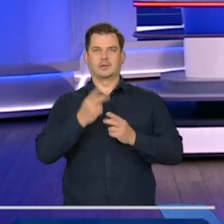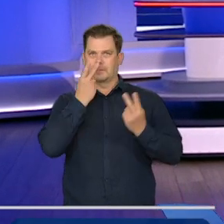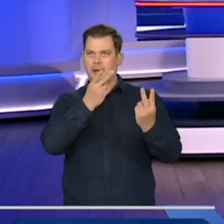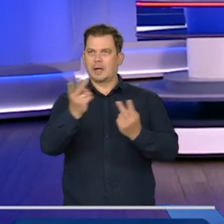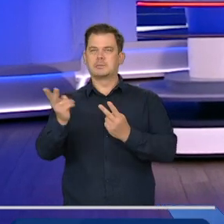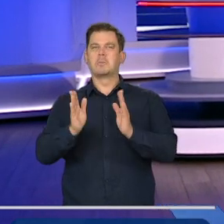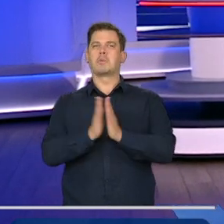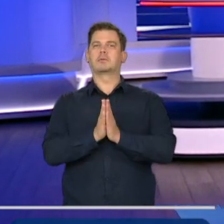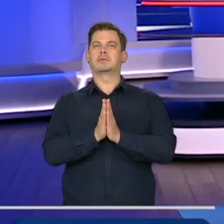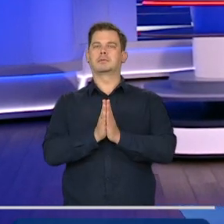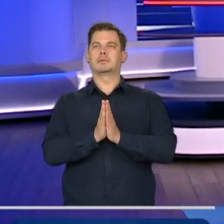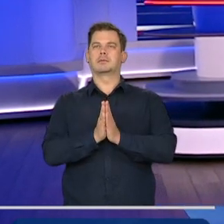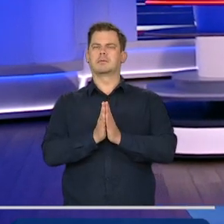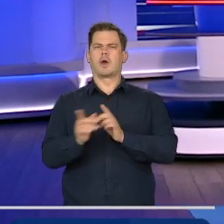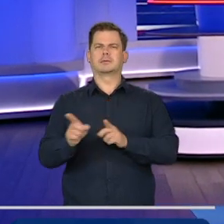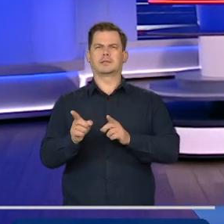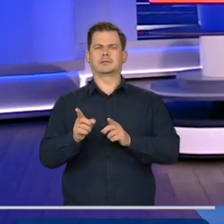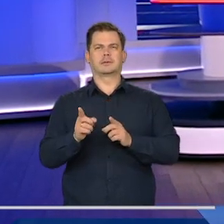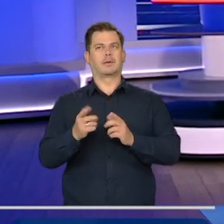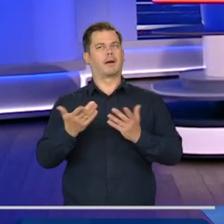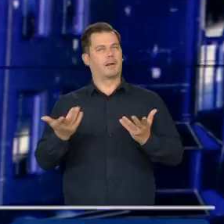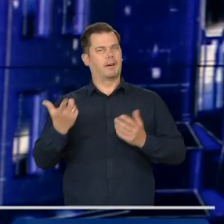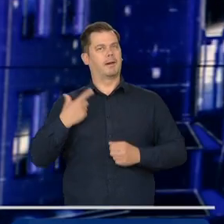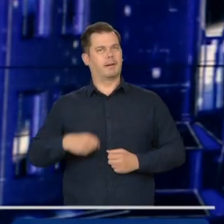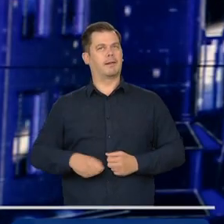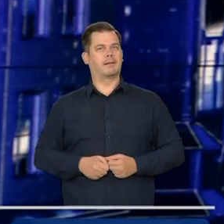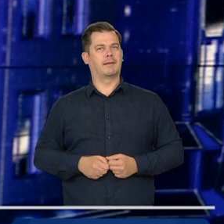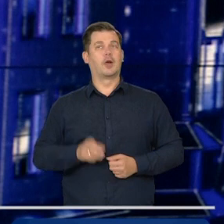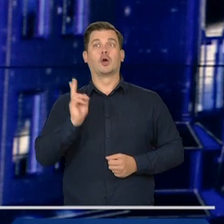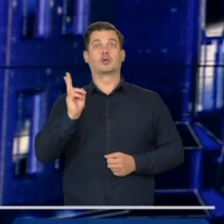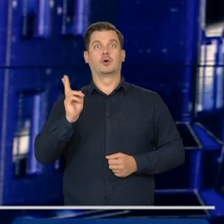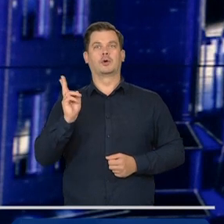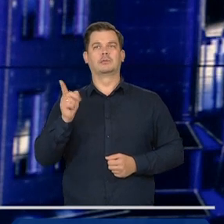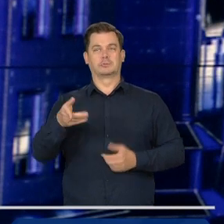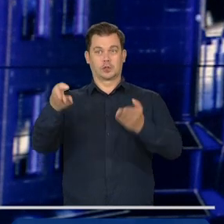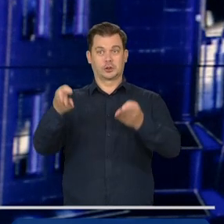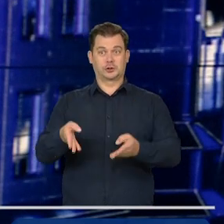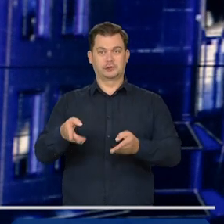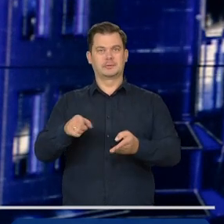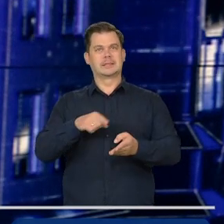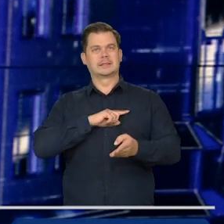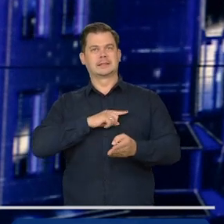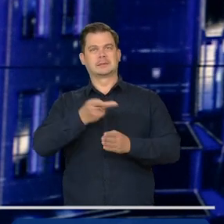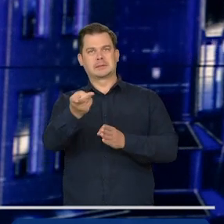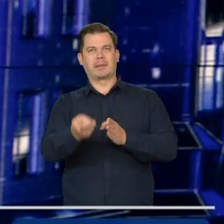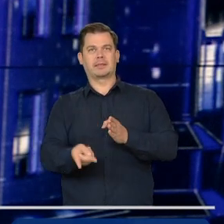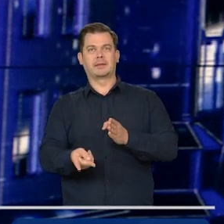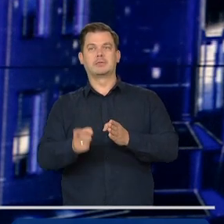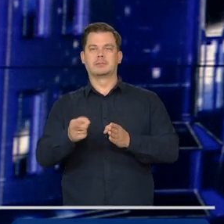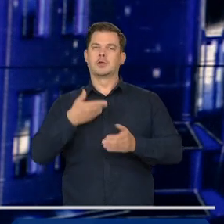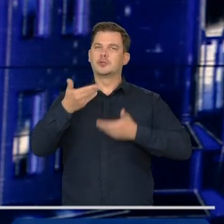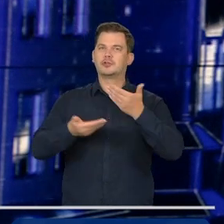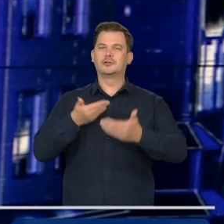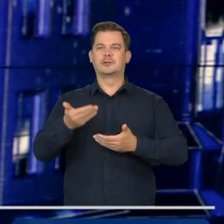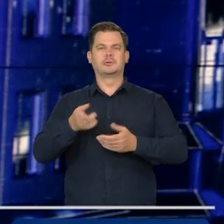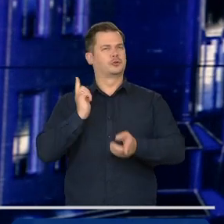osoby modlące się. Co to znaczy? To znaczy, że gdzieś ci, którzy tutaj spoczywają na tych cmentarzach, im życzymy tego, żeby